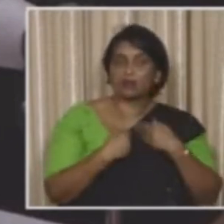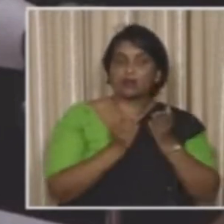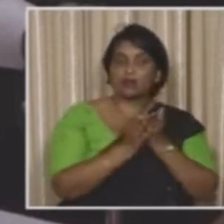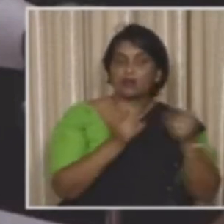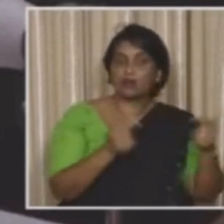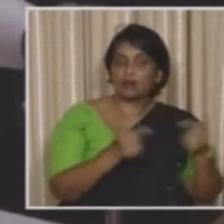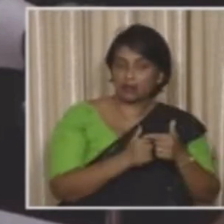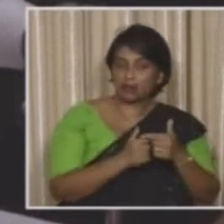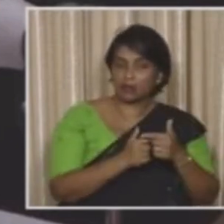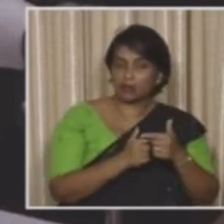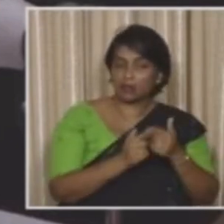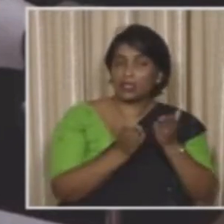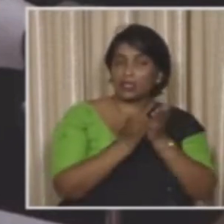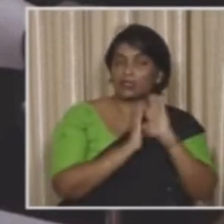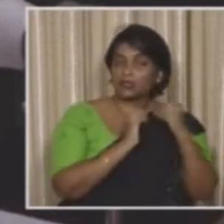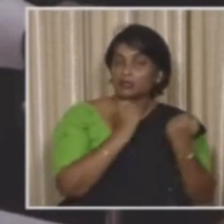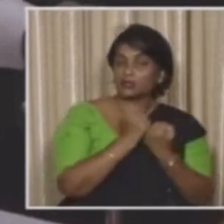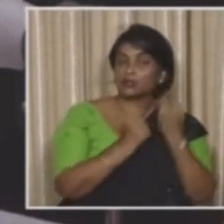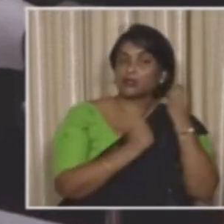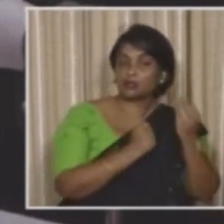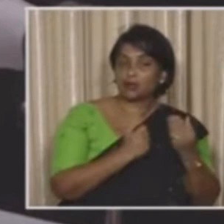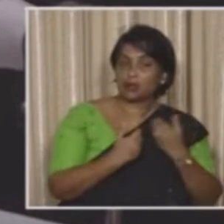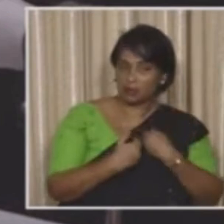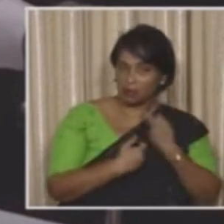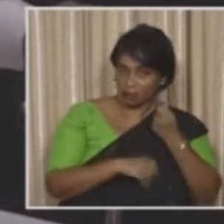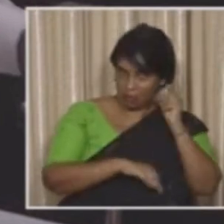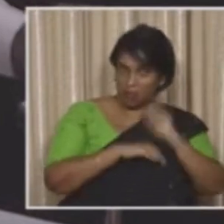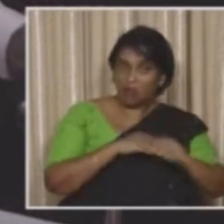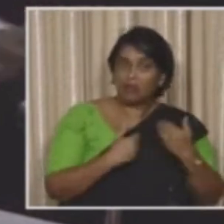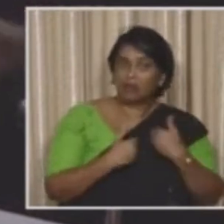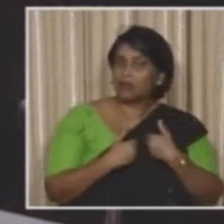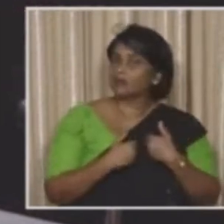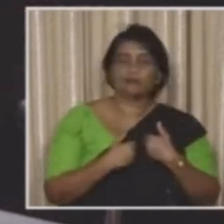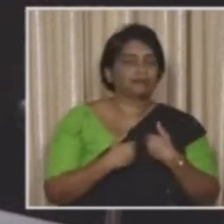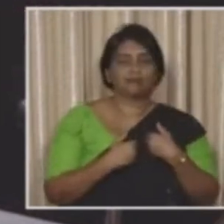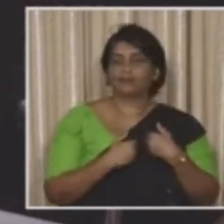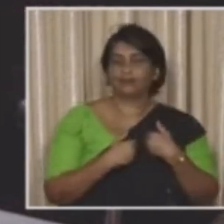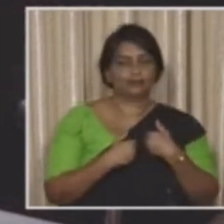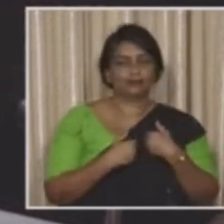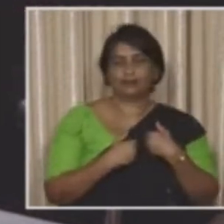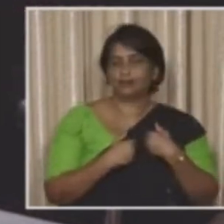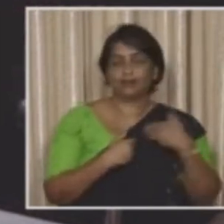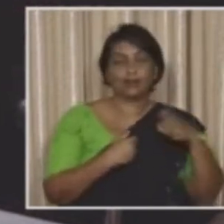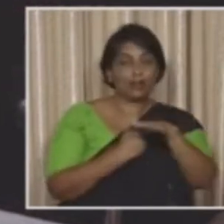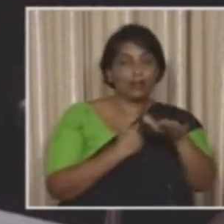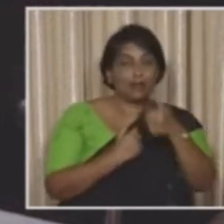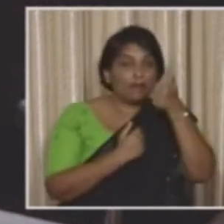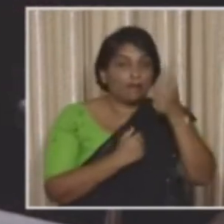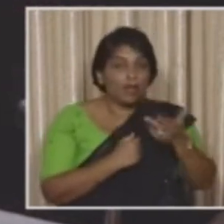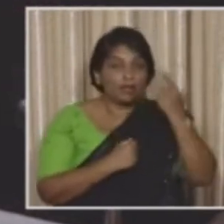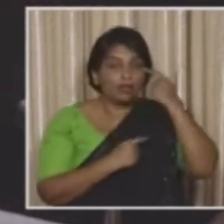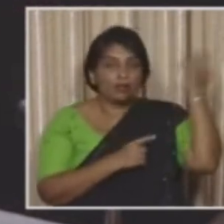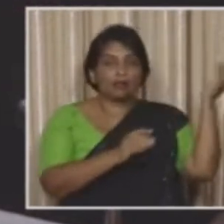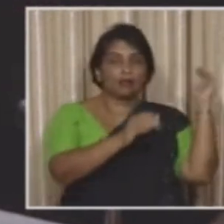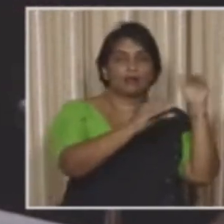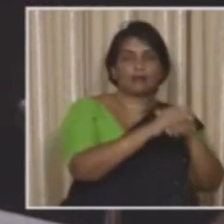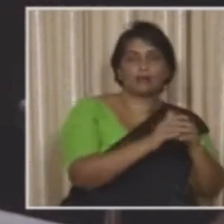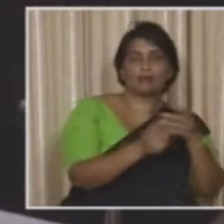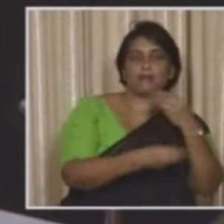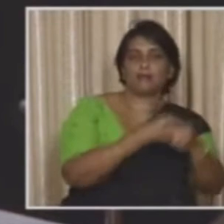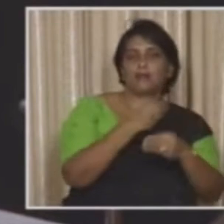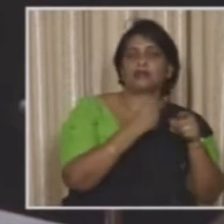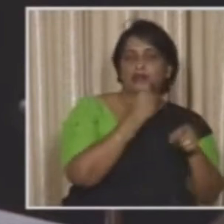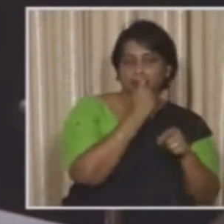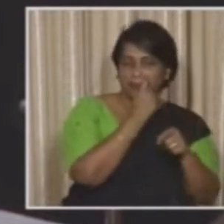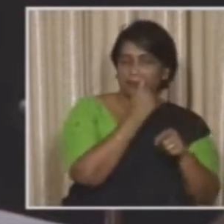වරායට ඉන්දියානු ආයෝජන එන්නේ අපේ ආර්ථික සැලැස්මද? නෑ මා හිතනවා ඒවා භූදේශපාලන ඇති වී තිබෙන ගැටුම් වල ප්‍රතිඵලයක් ලෙස තමයි